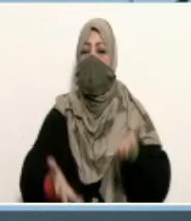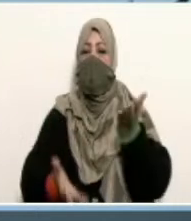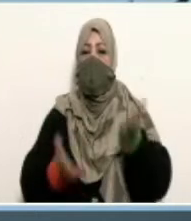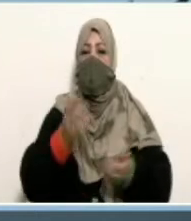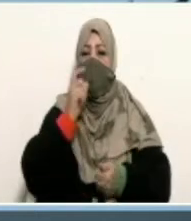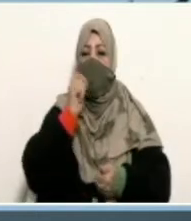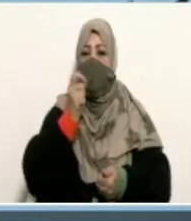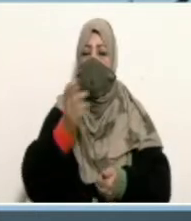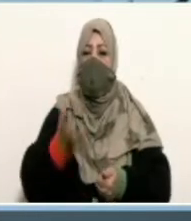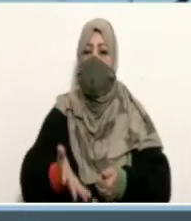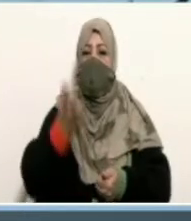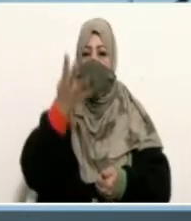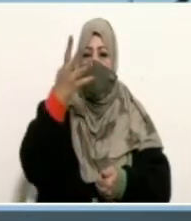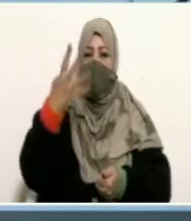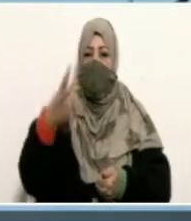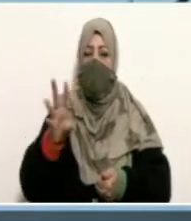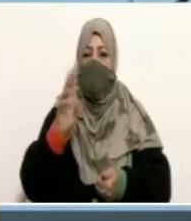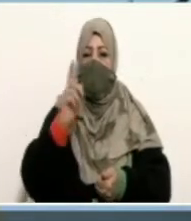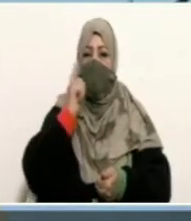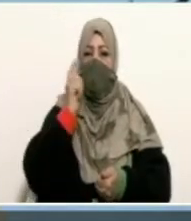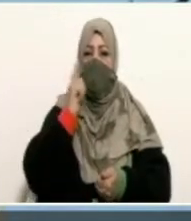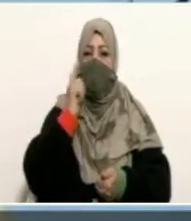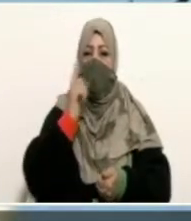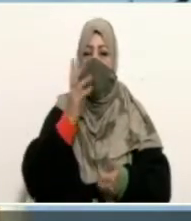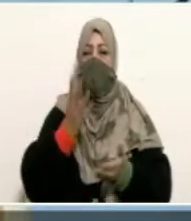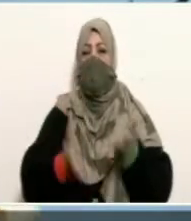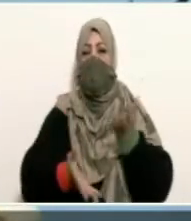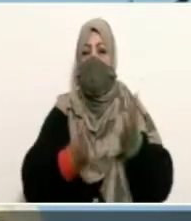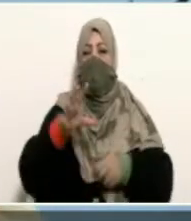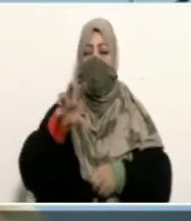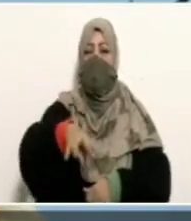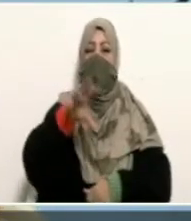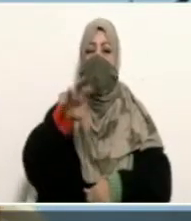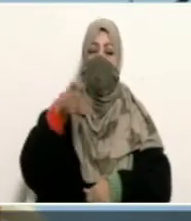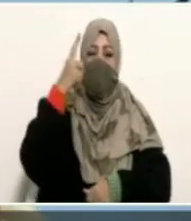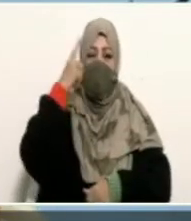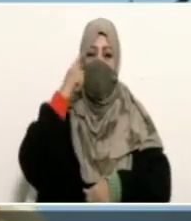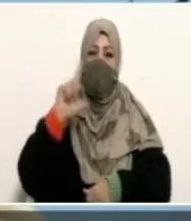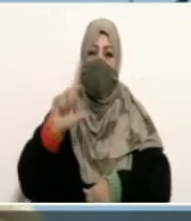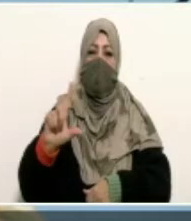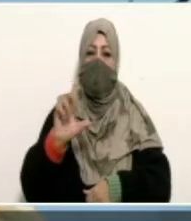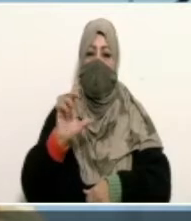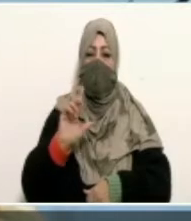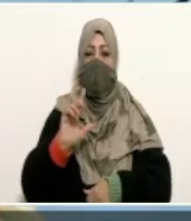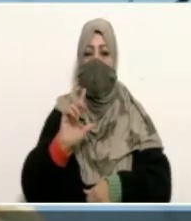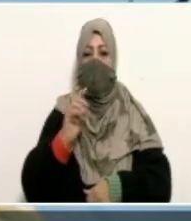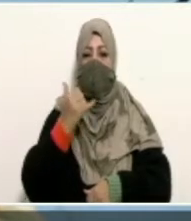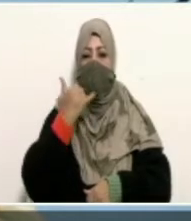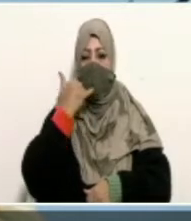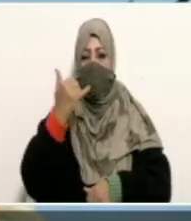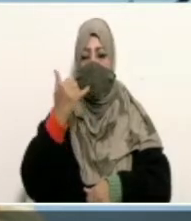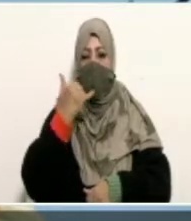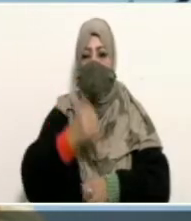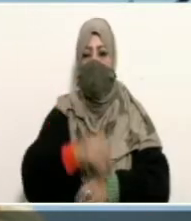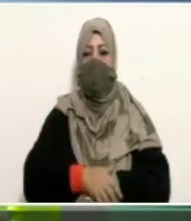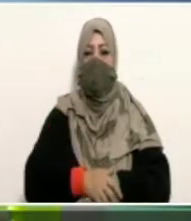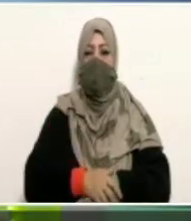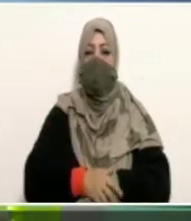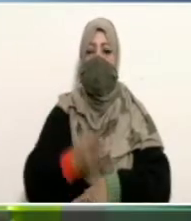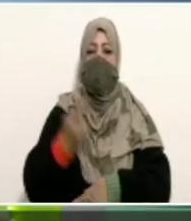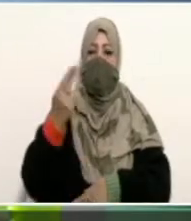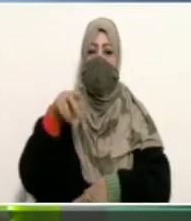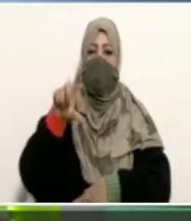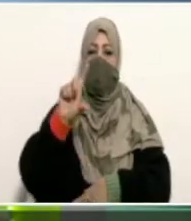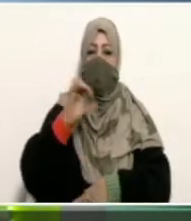في بلدنا. لعلنا قبل أن نجيب معنا الأخ عبد الرحمن. الأخ عبد الرحمن من الغازي، مرحبا